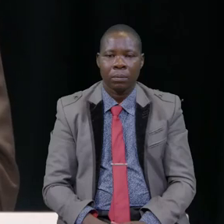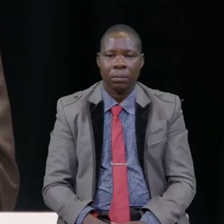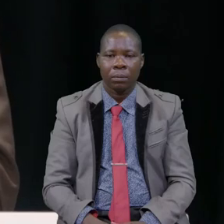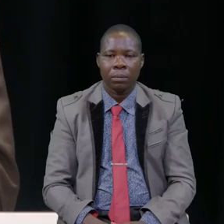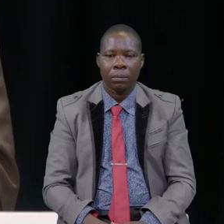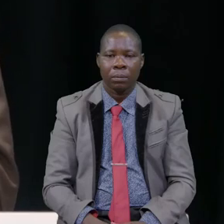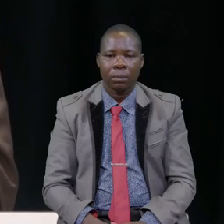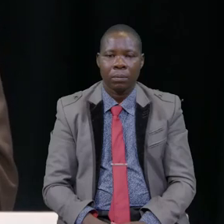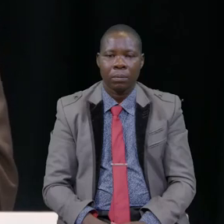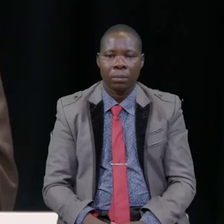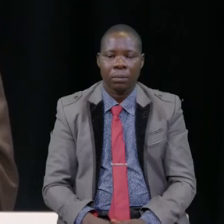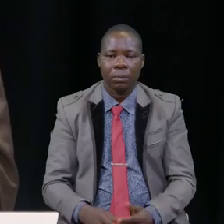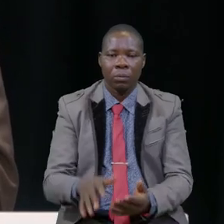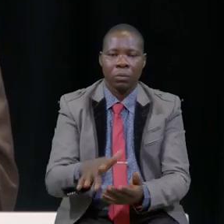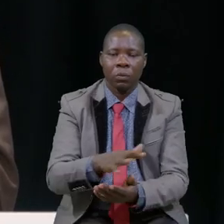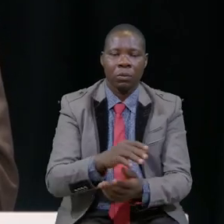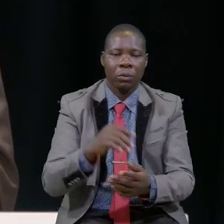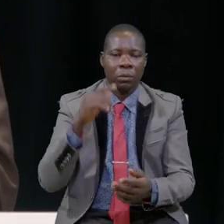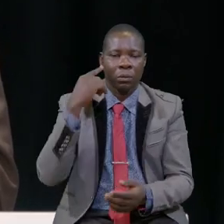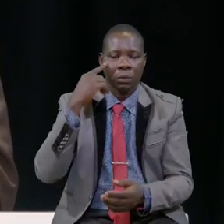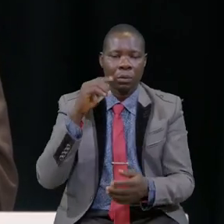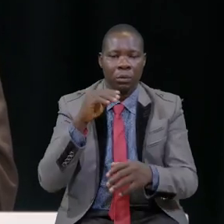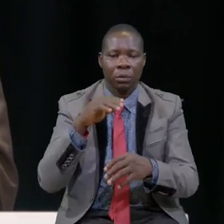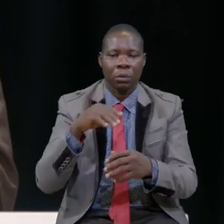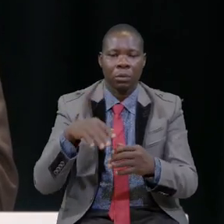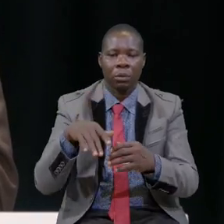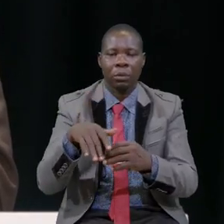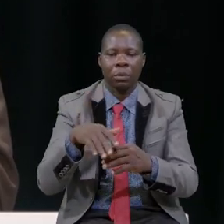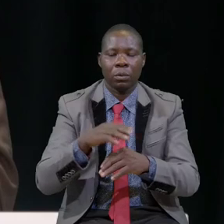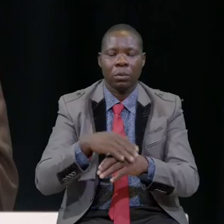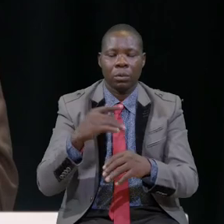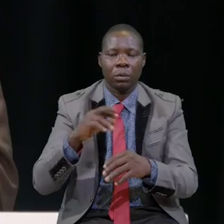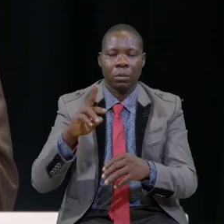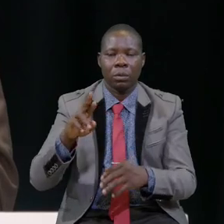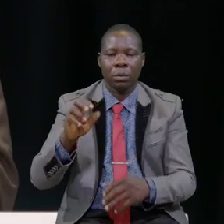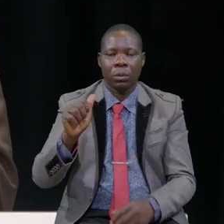Ceux qui nous écoutent à la radio,